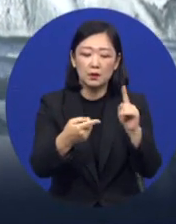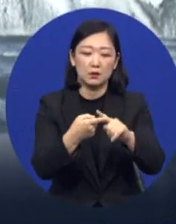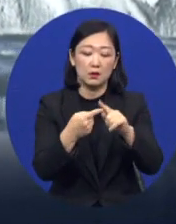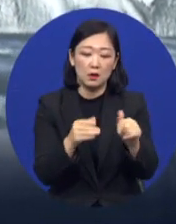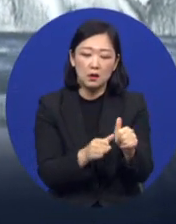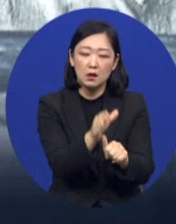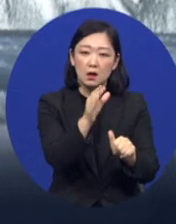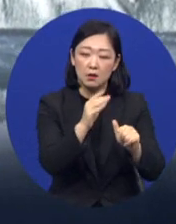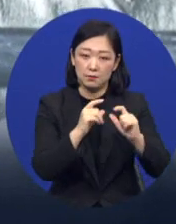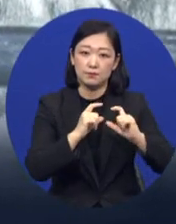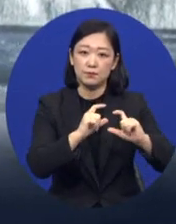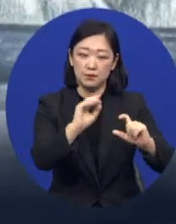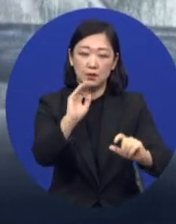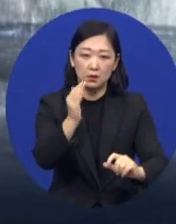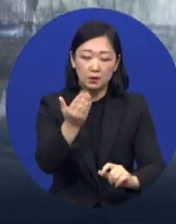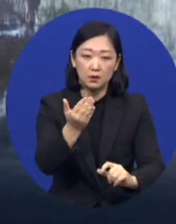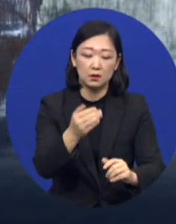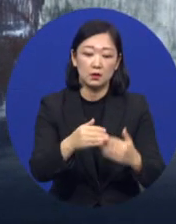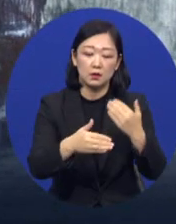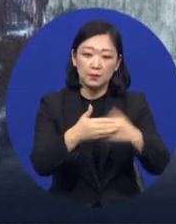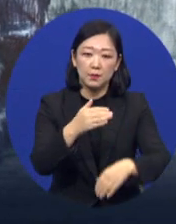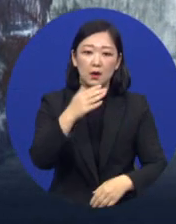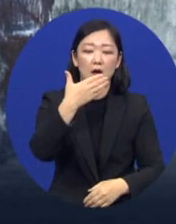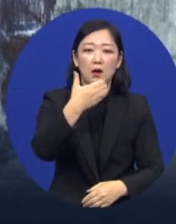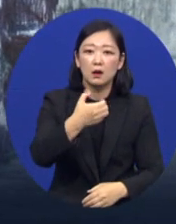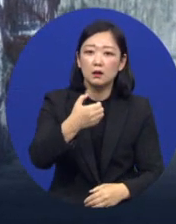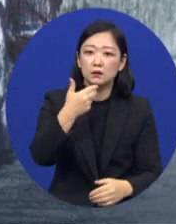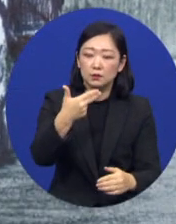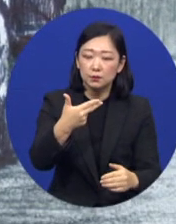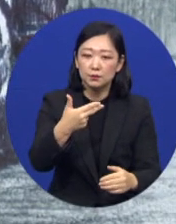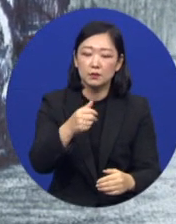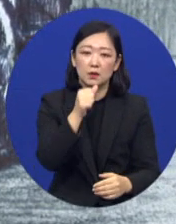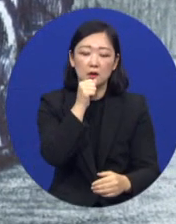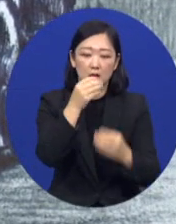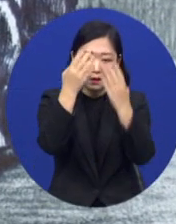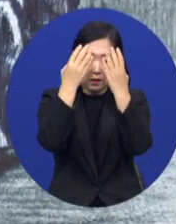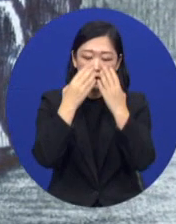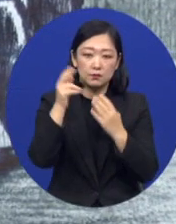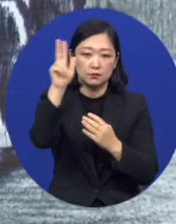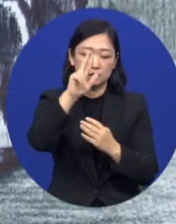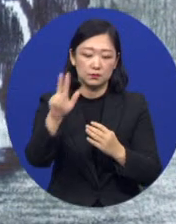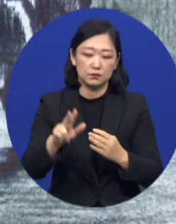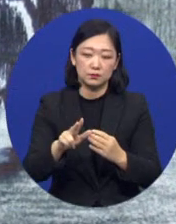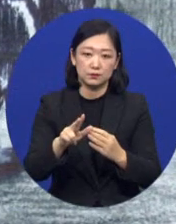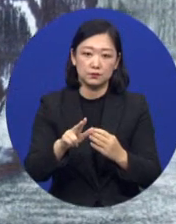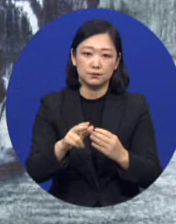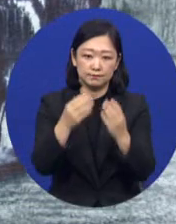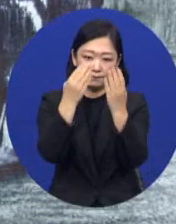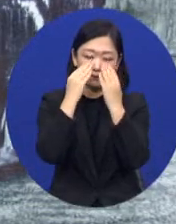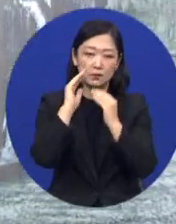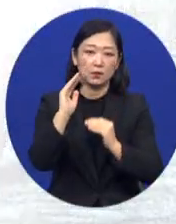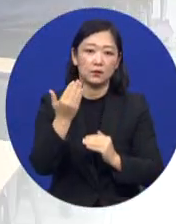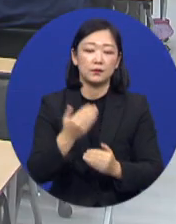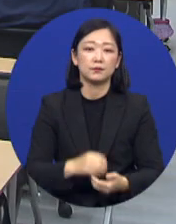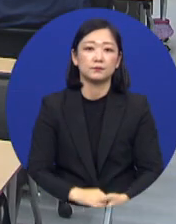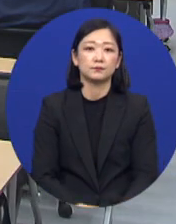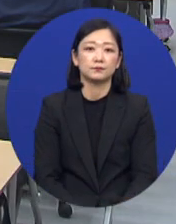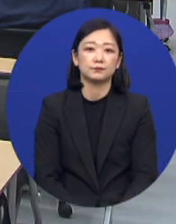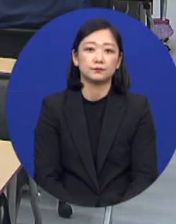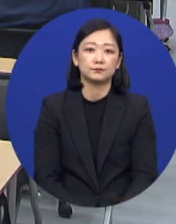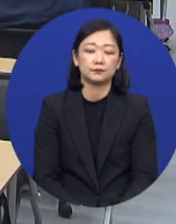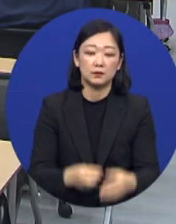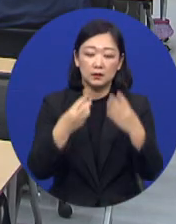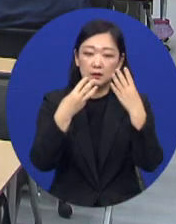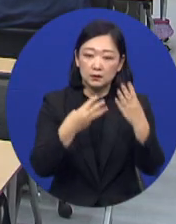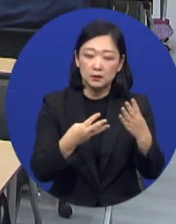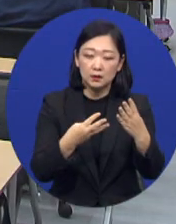사형이 집행됐고 나머지 97명은 감형돼 전국형무소에 수감됐습니다. 제주